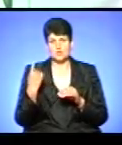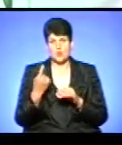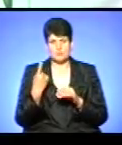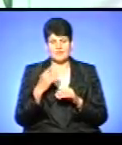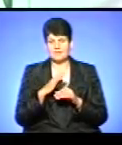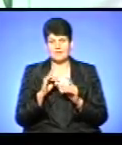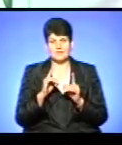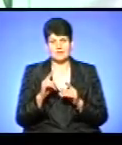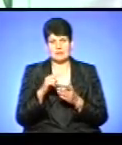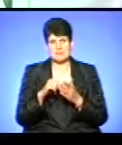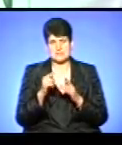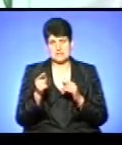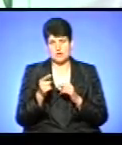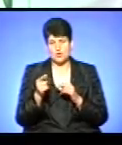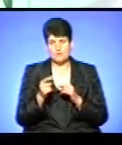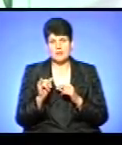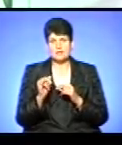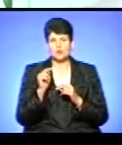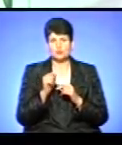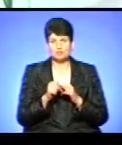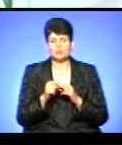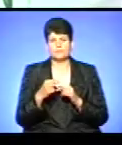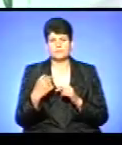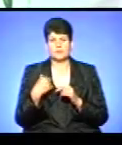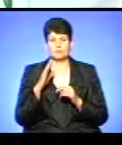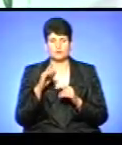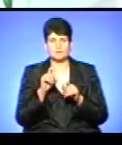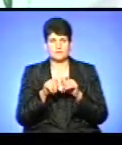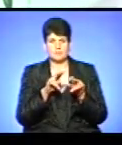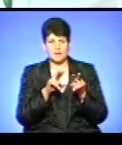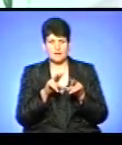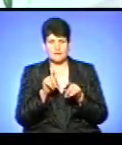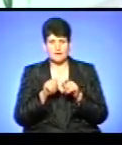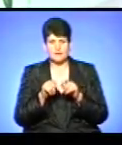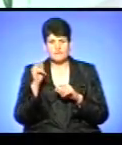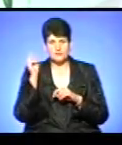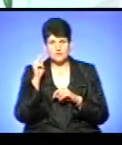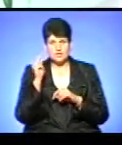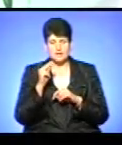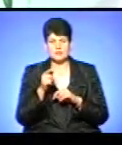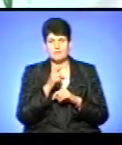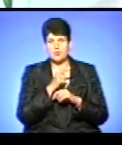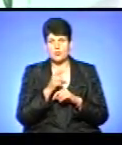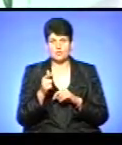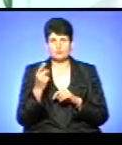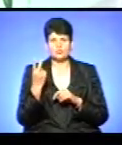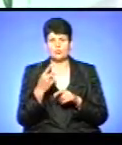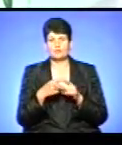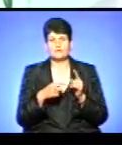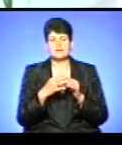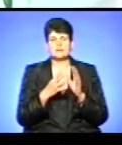не тільки міста Тернополя. І тому, звичайно, ми будемо моніторити, вивчати і думаю, протягом другої половини